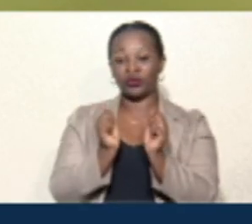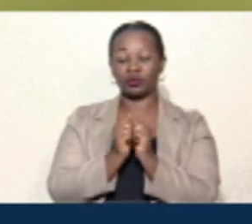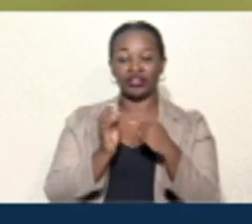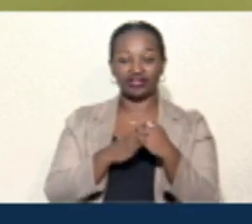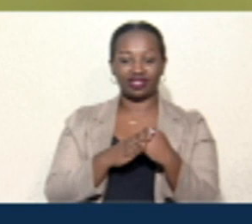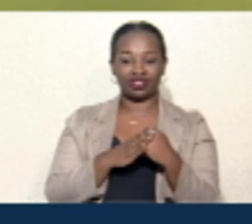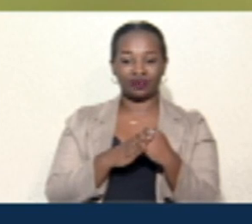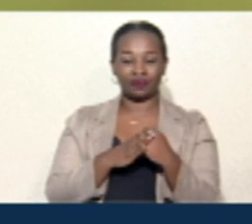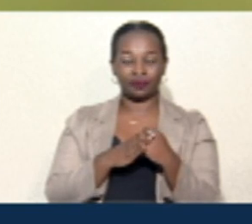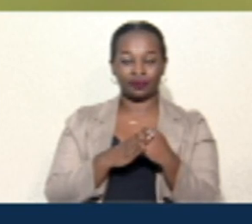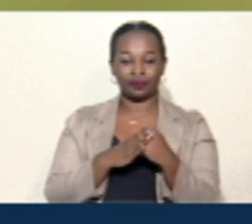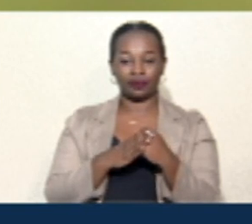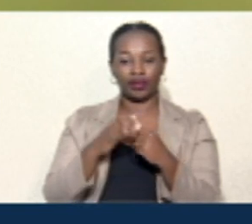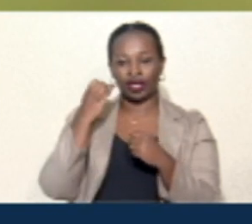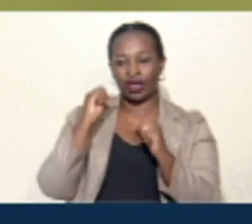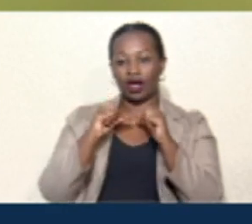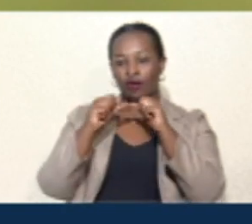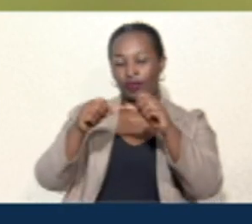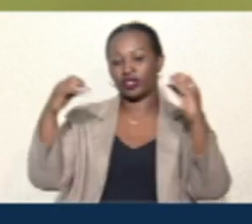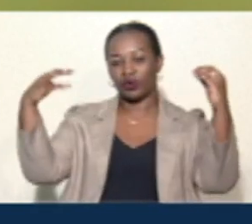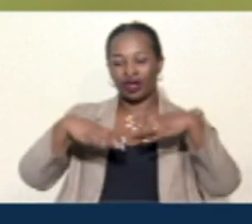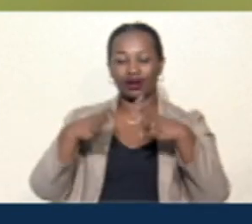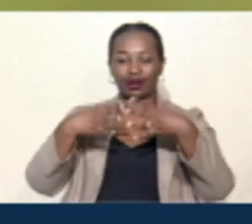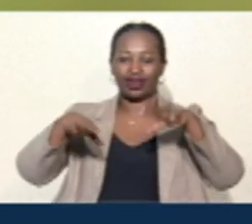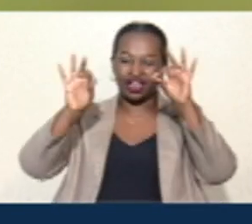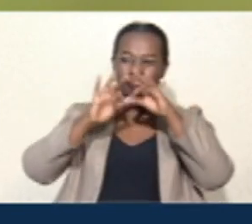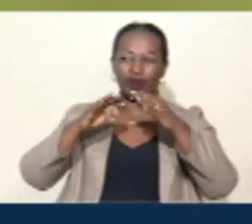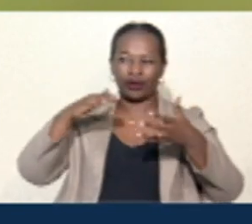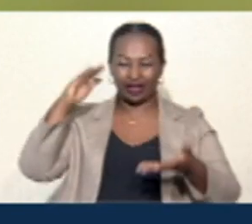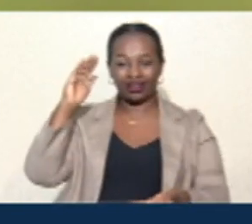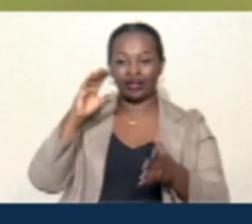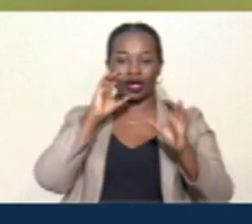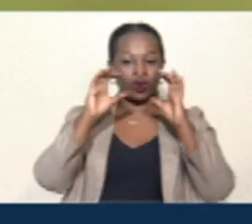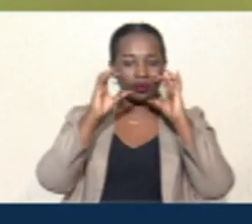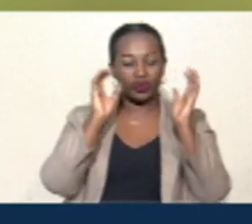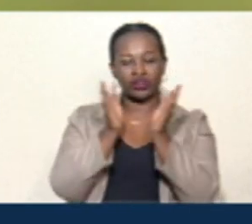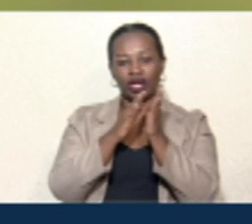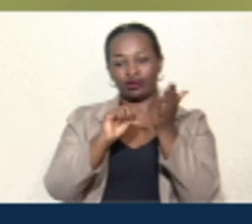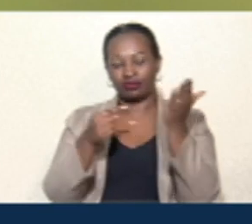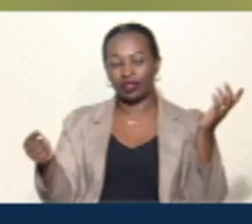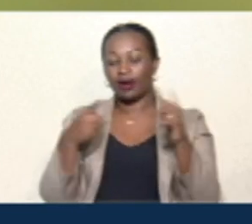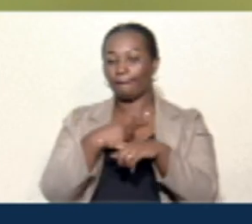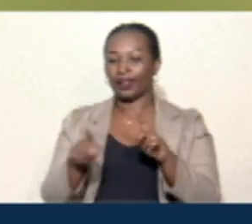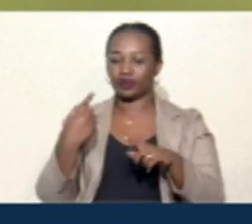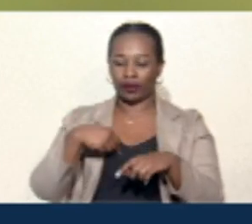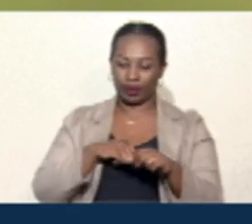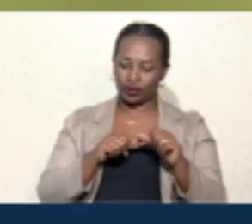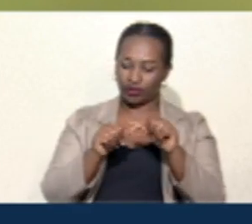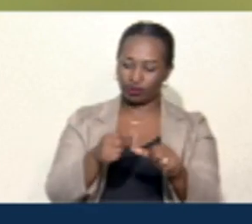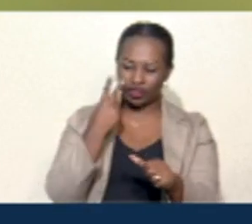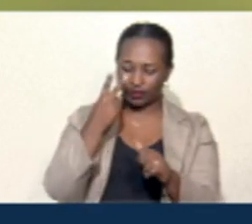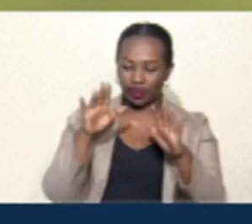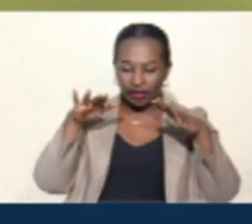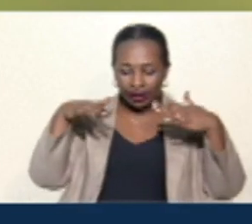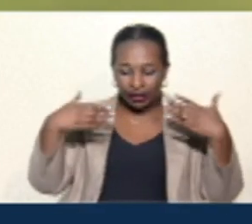aho hakomeje kugaragara akamaro kanini cyane k'itumanaho n'ikoranabuhanga ariko cyane cyane dukomeza kureba ni gute iryo koranabuhanga n'iryo